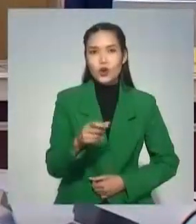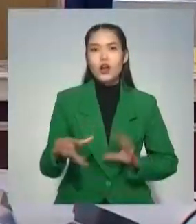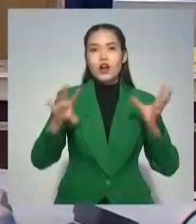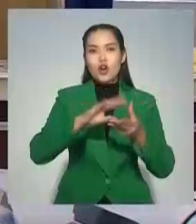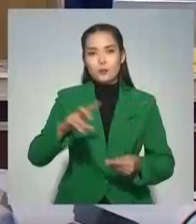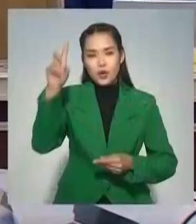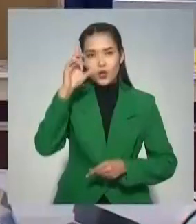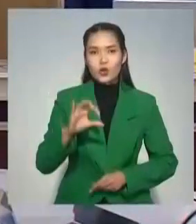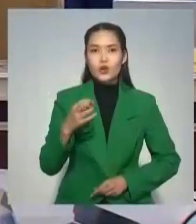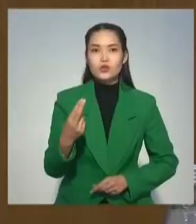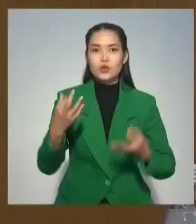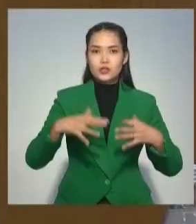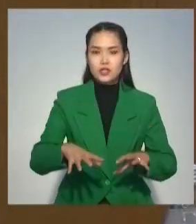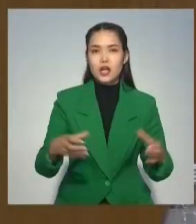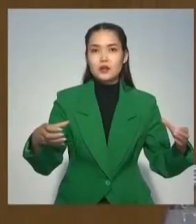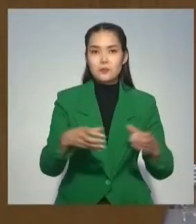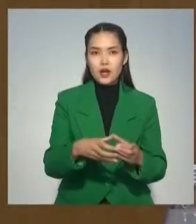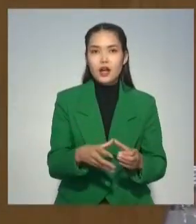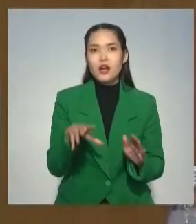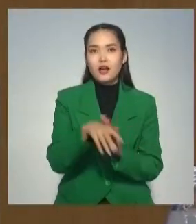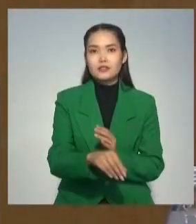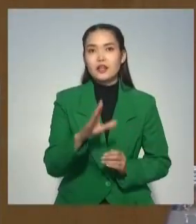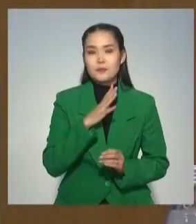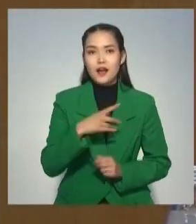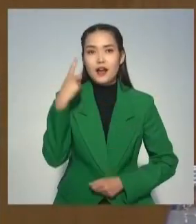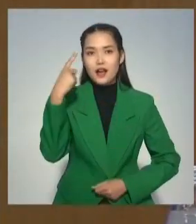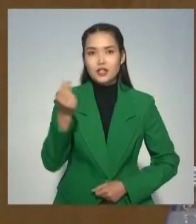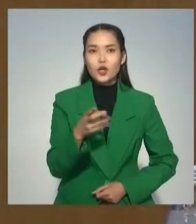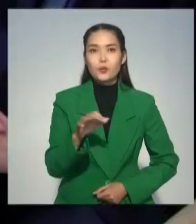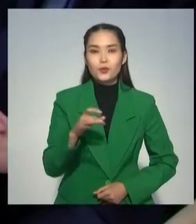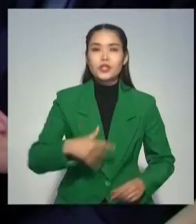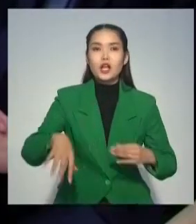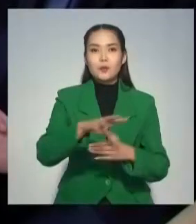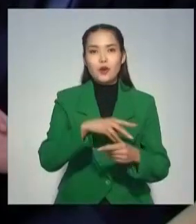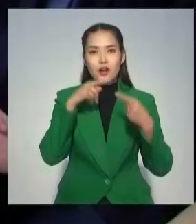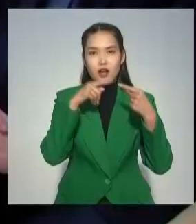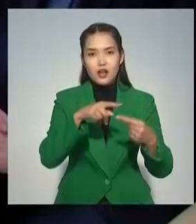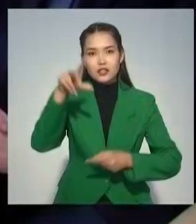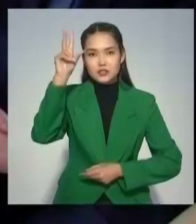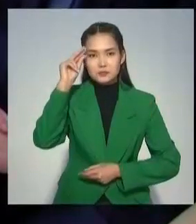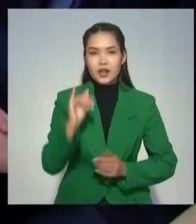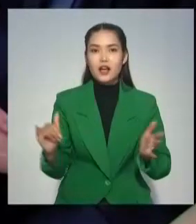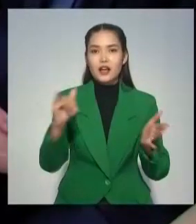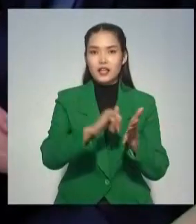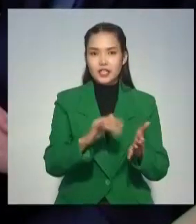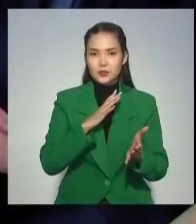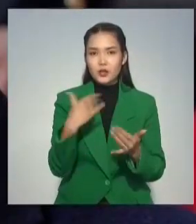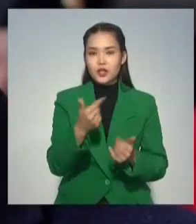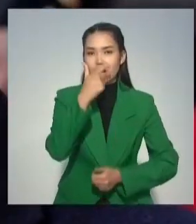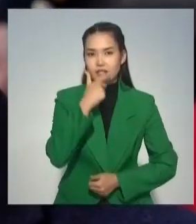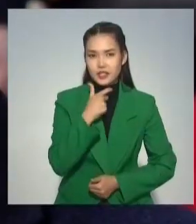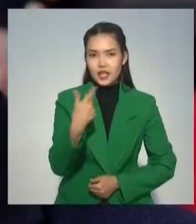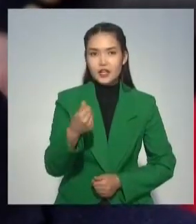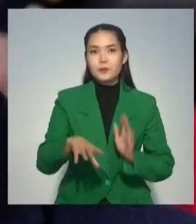ұлттық социал-демократиялық партиясы орналасты. Айта кетейік, бюллетенге барлығына қарсы бағаны да енгізілген, бұл тәртіп